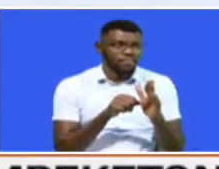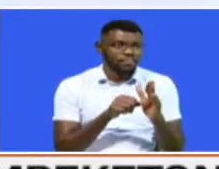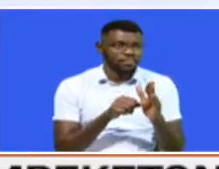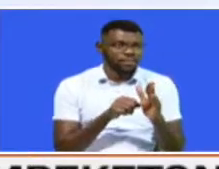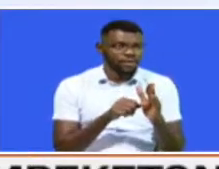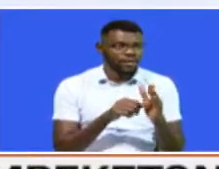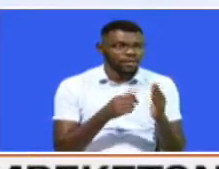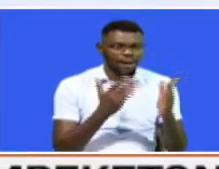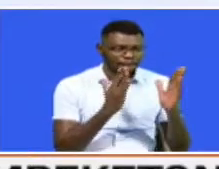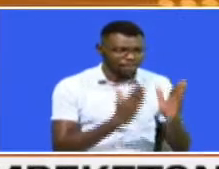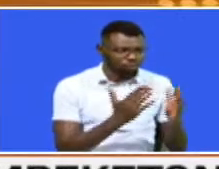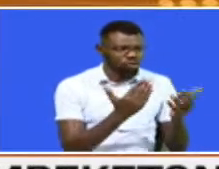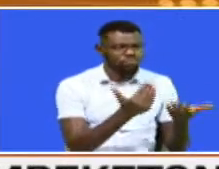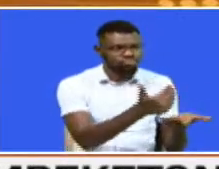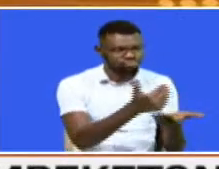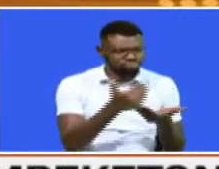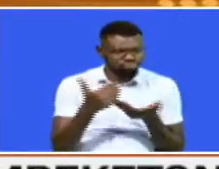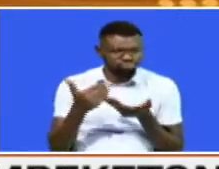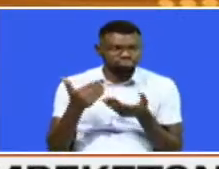kutengwa.